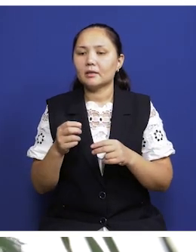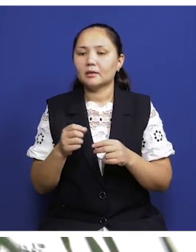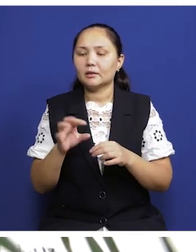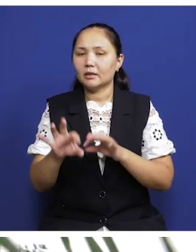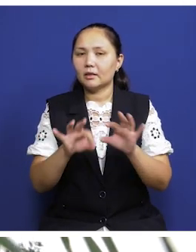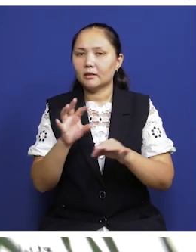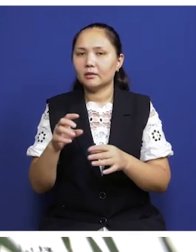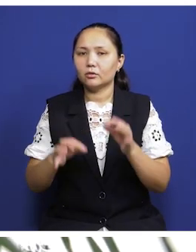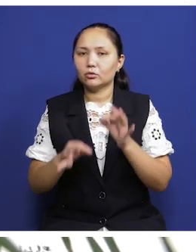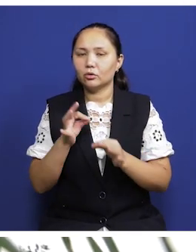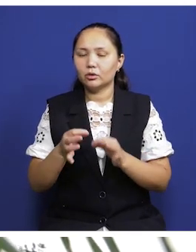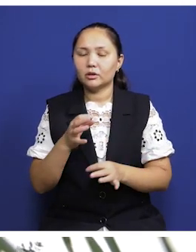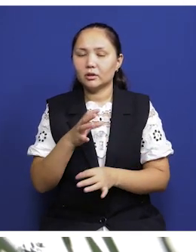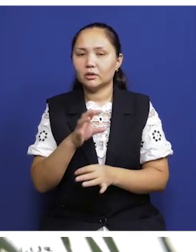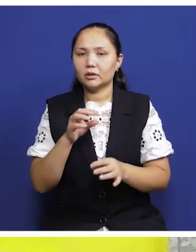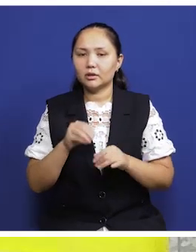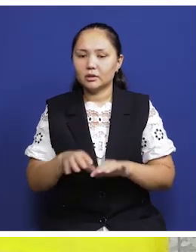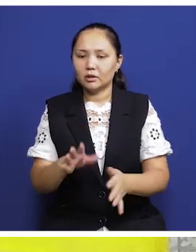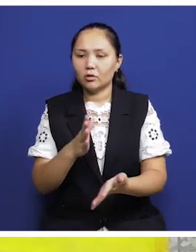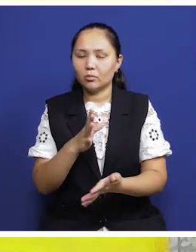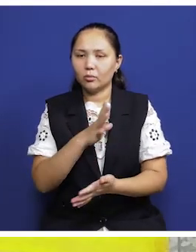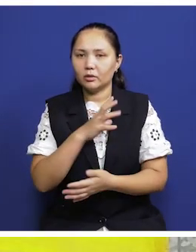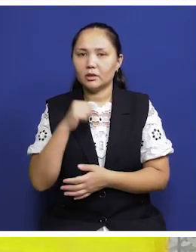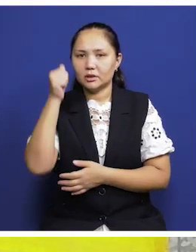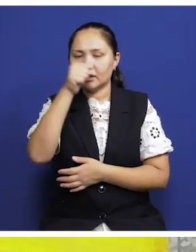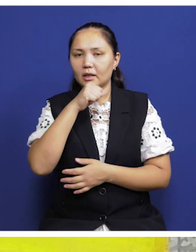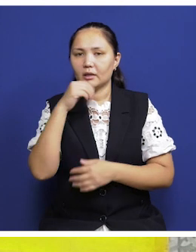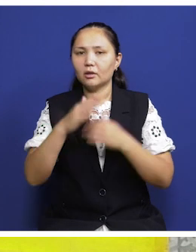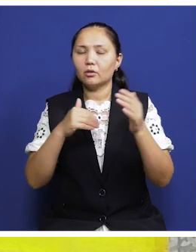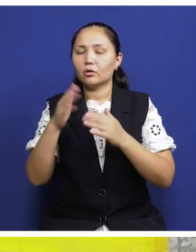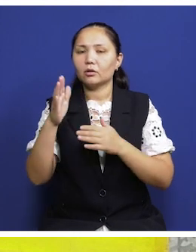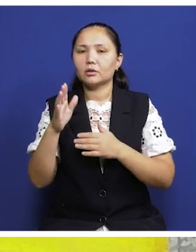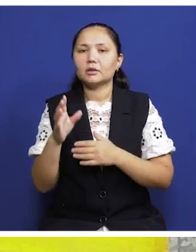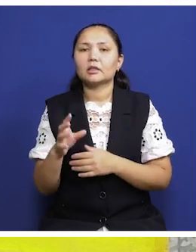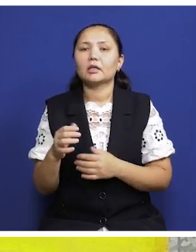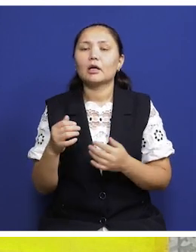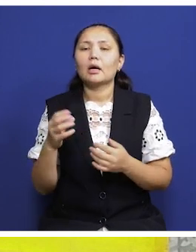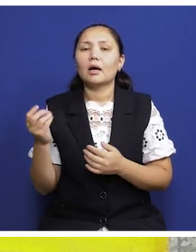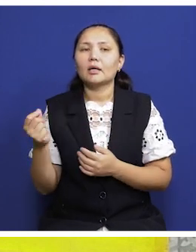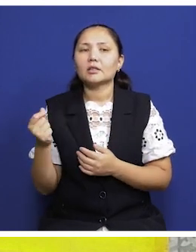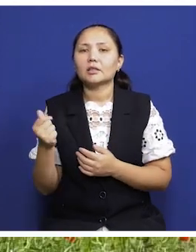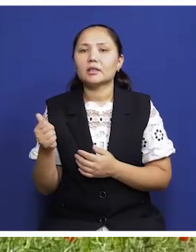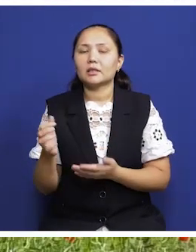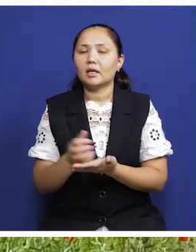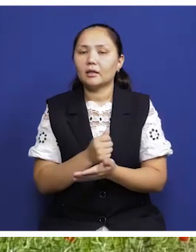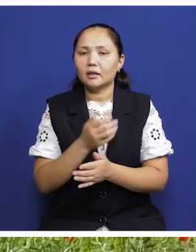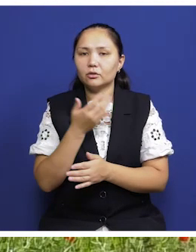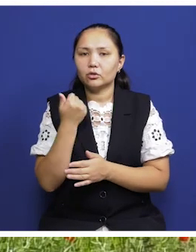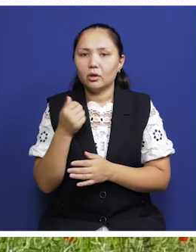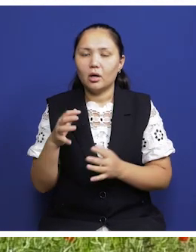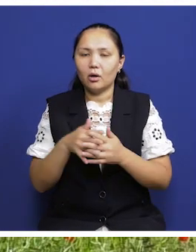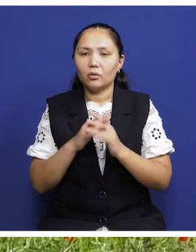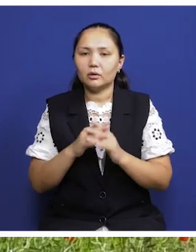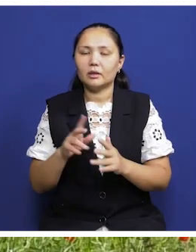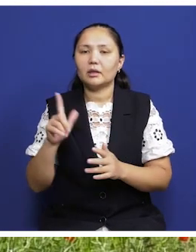сот істері туындаған. Жылға жуықтаған созбалаңға салынған бұл құрылыстың қаражаты әлі күнге дейін игерілмей тұр. Дегенмен ауылда